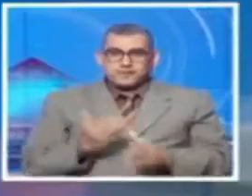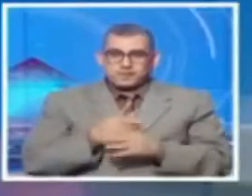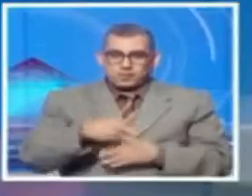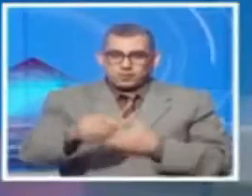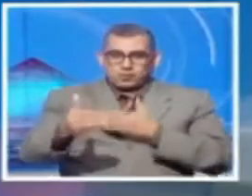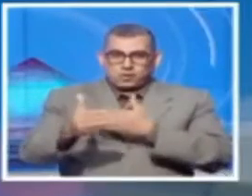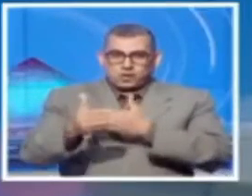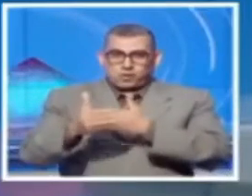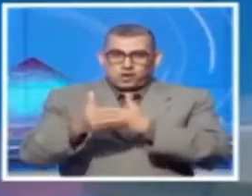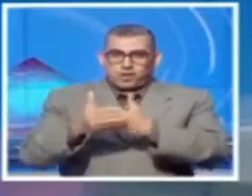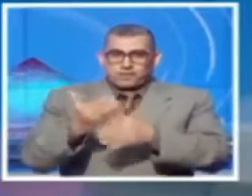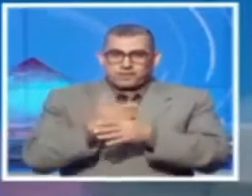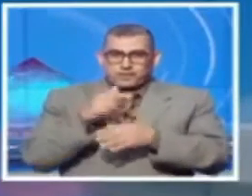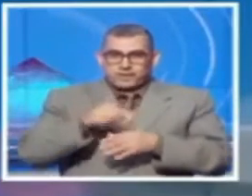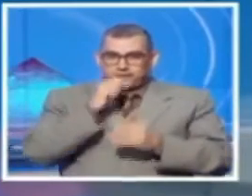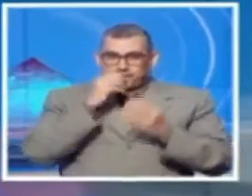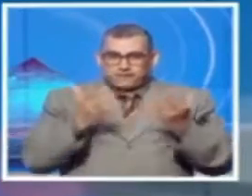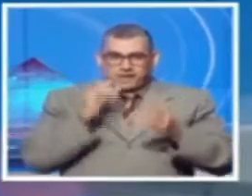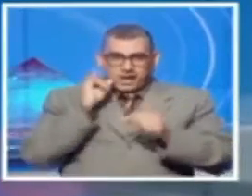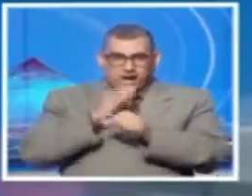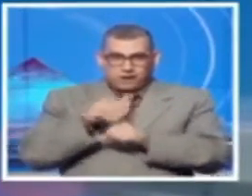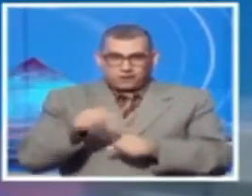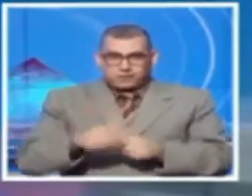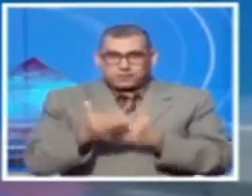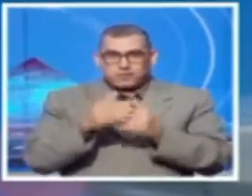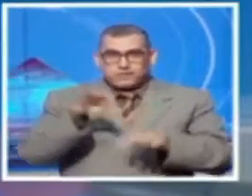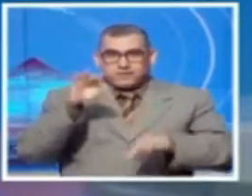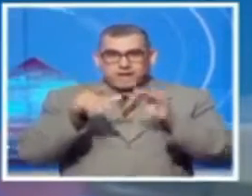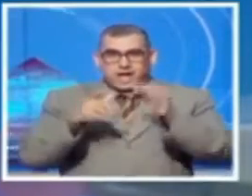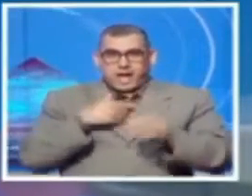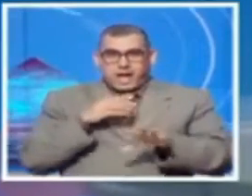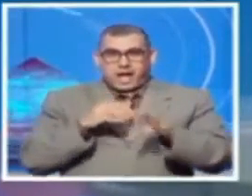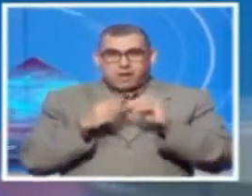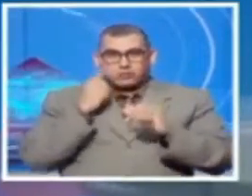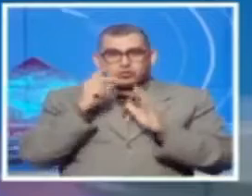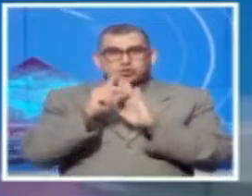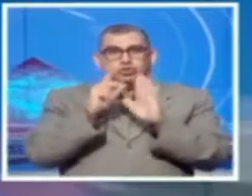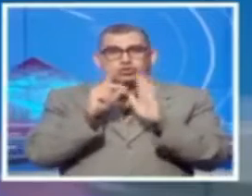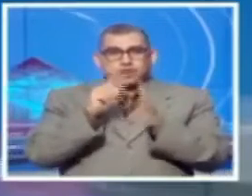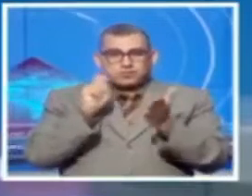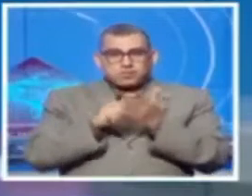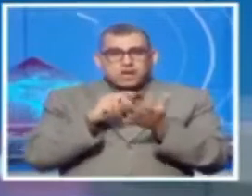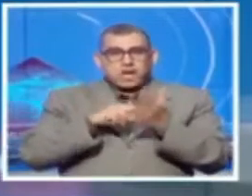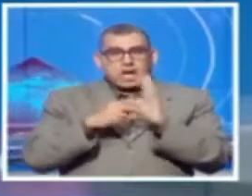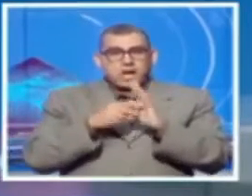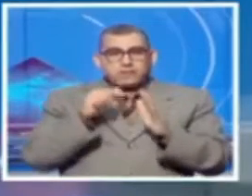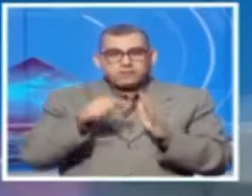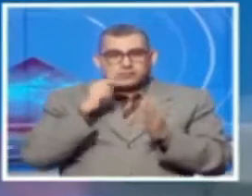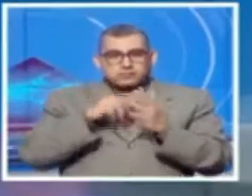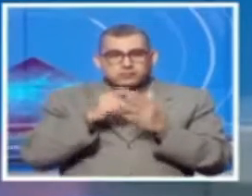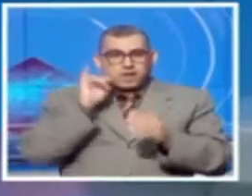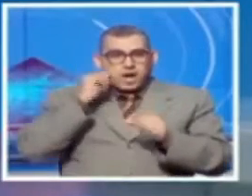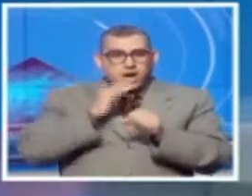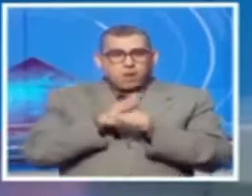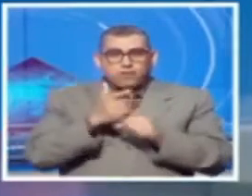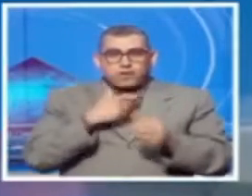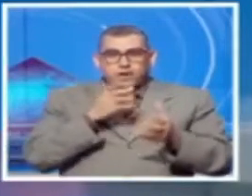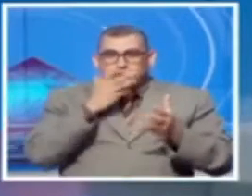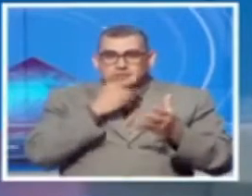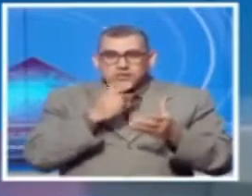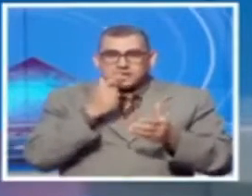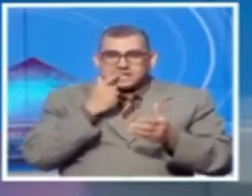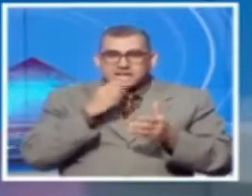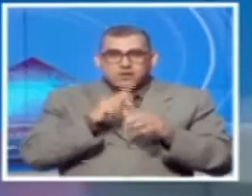مع العد التنازلي لاستقبال عيد الأضحى المبارك يكون البعض في حاجة لمعرفة اشتراطات ومواصفات اختيار الأضحية.